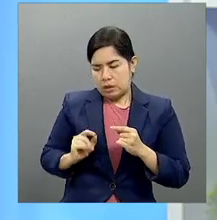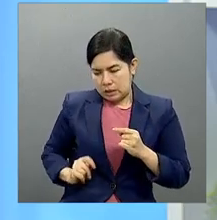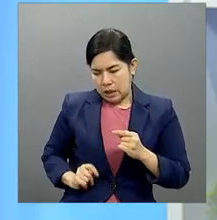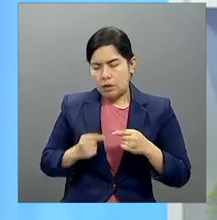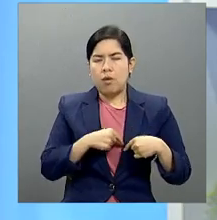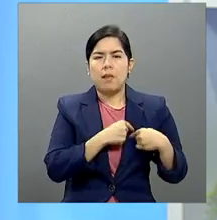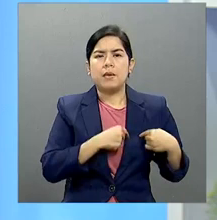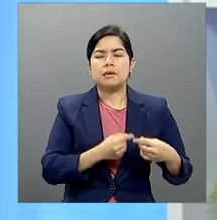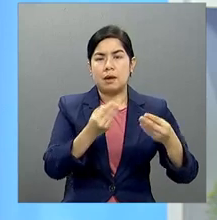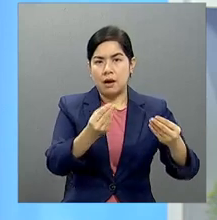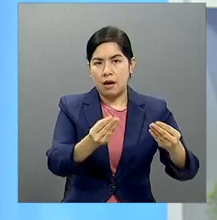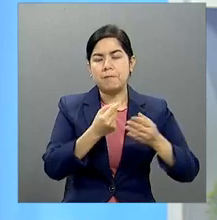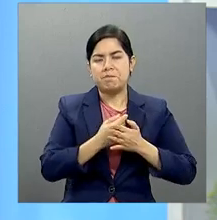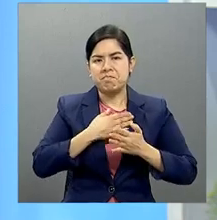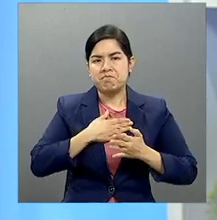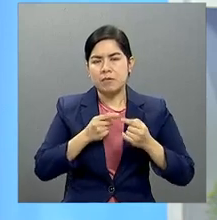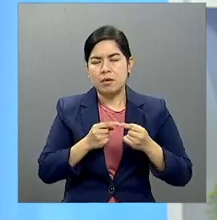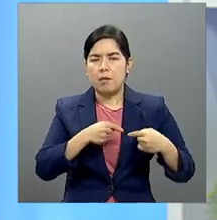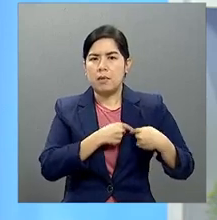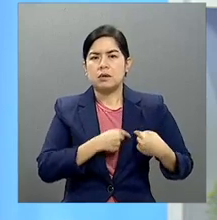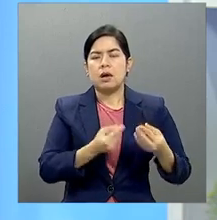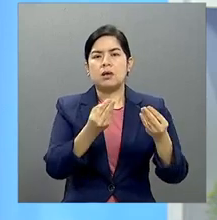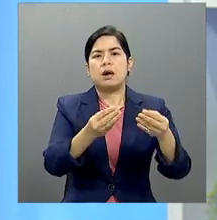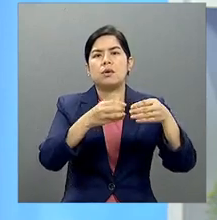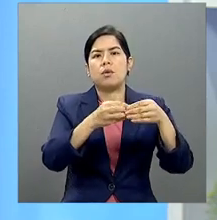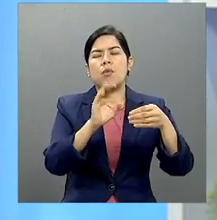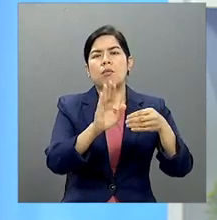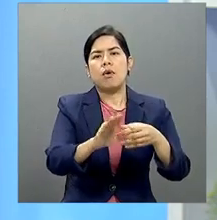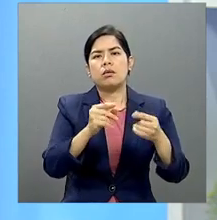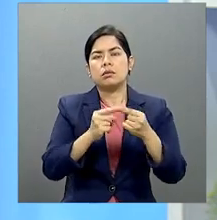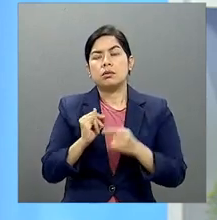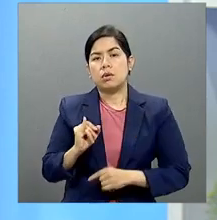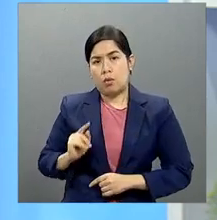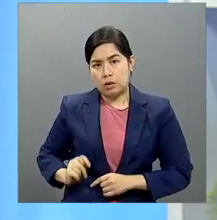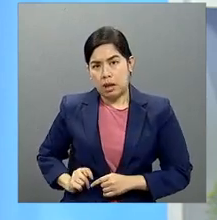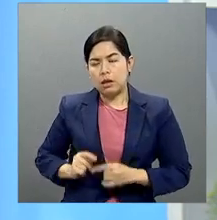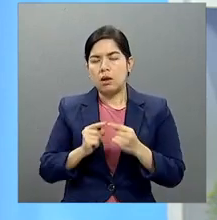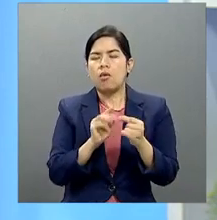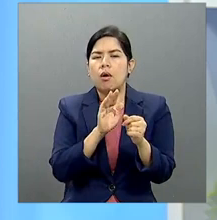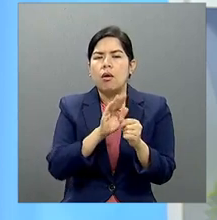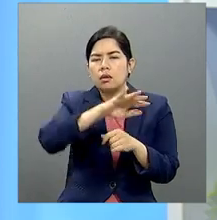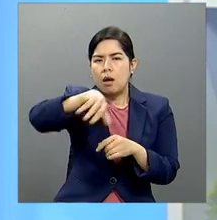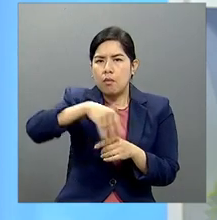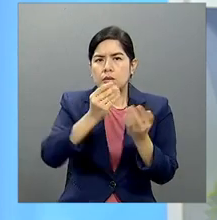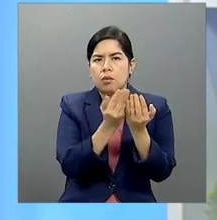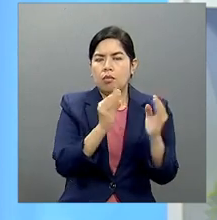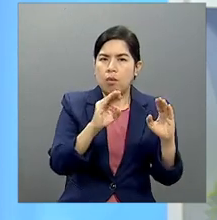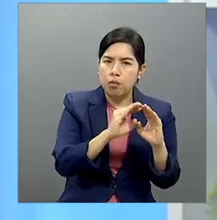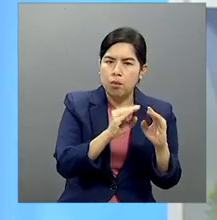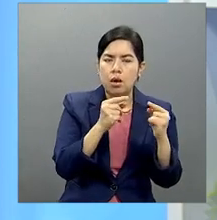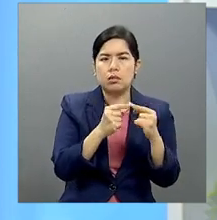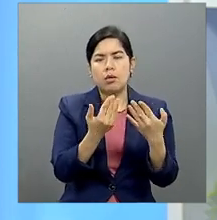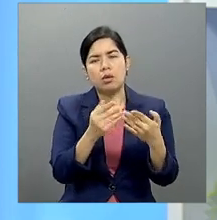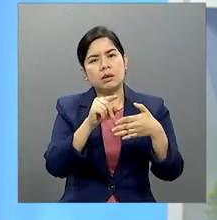นหนึ่งในการส่งกำลังใจให้กับผู้ป่วยโรคไตแล้วก็คนข้างๆที่อยู่เคียงข้างครอบครัวของผู้ป่วยโรคไตทุกๆท่านเลยนะ